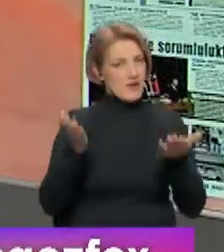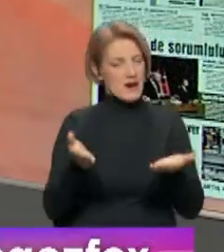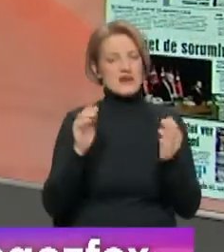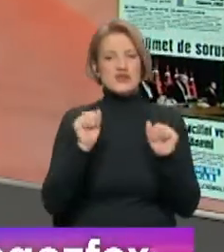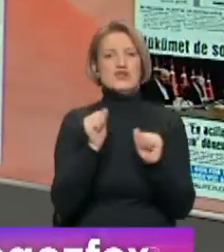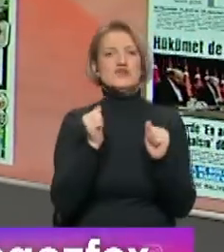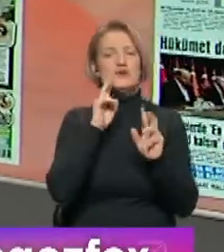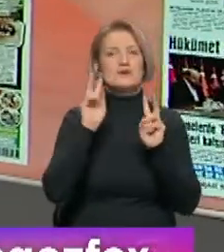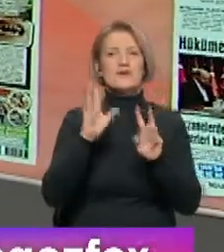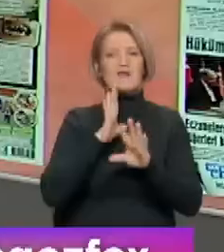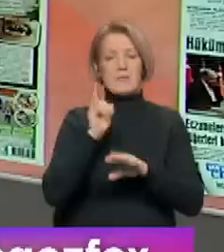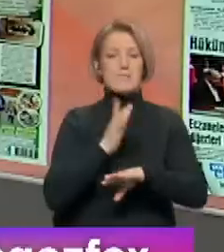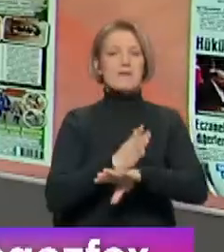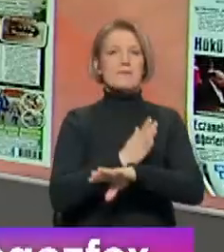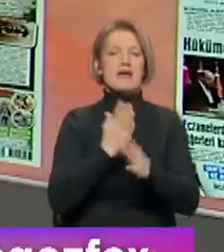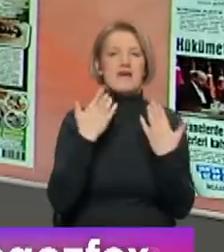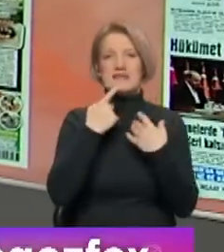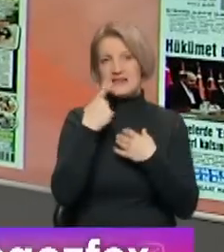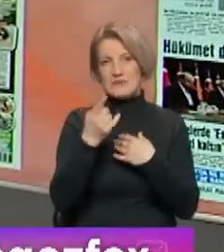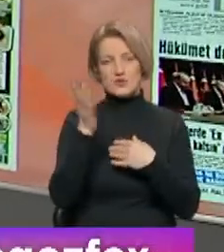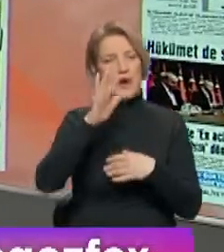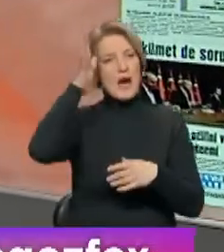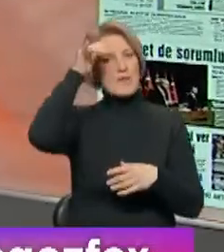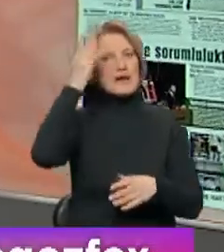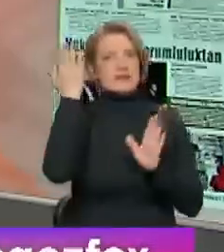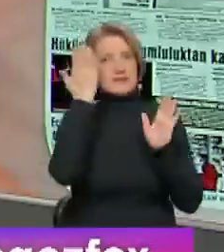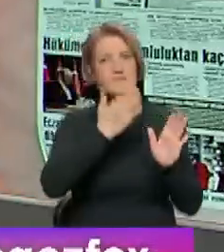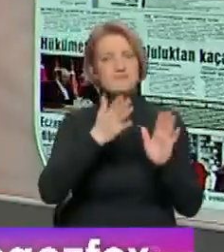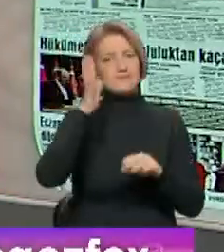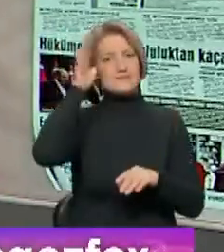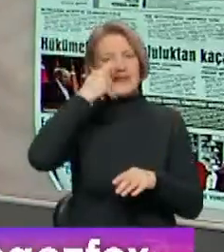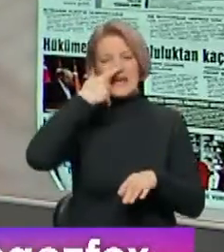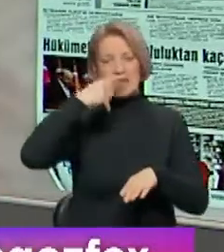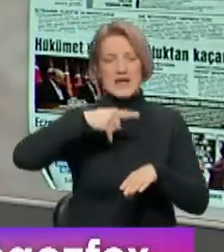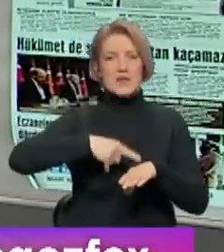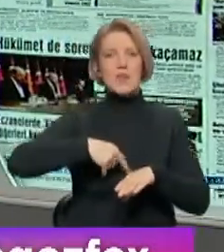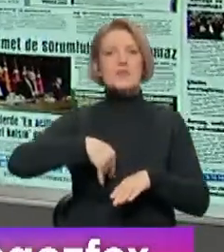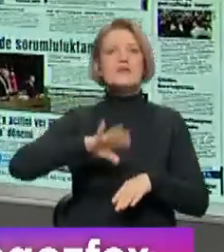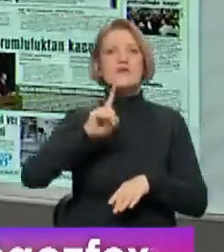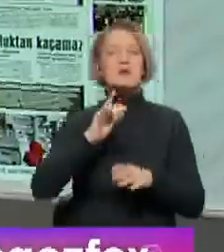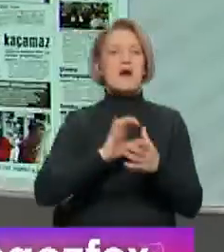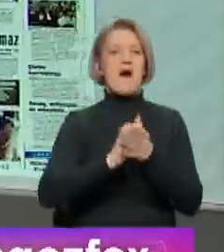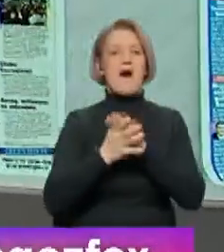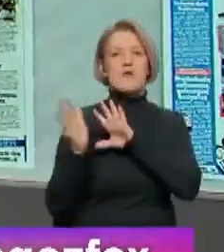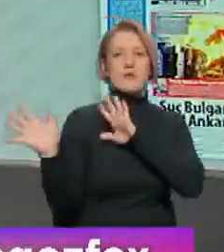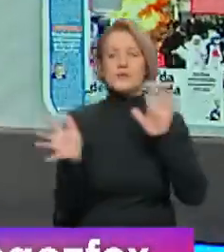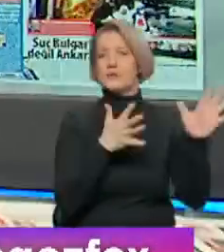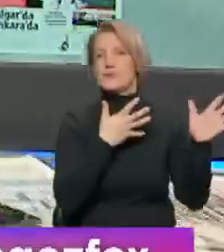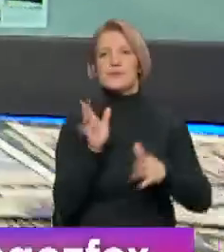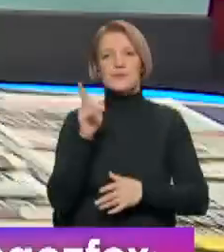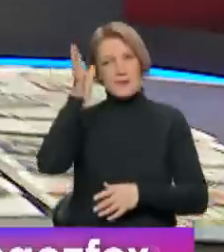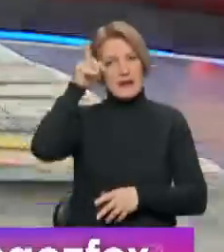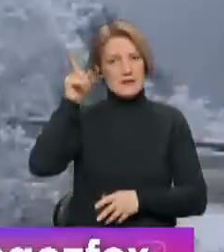kış görüntüleri var Bir memleket havası diyelim sonra size Amerika Birleşik devletlerine götüreceğiz inanılmaz bir kar fırtınasına